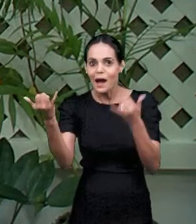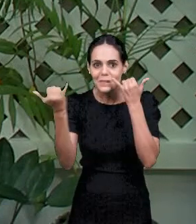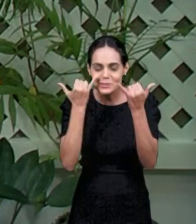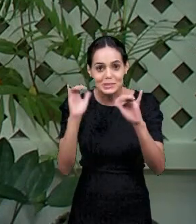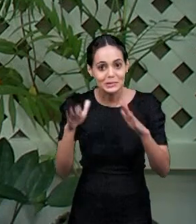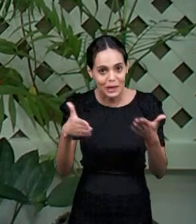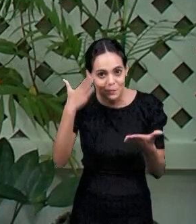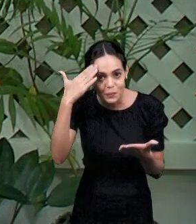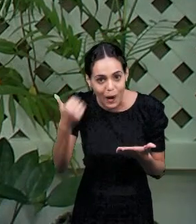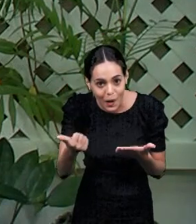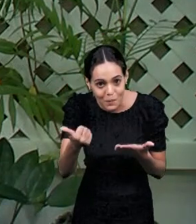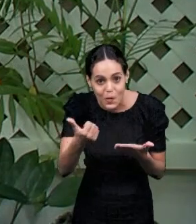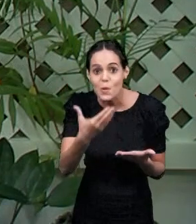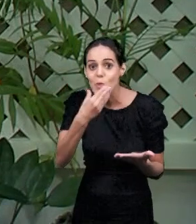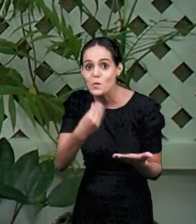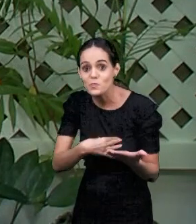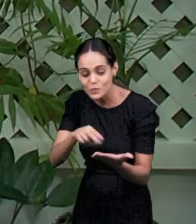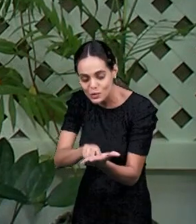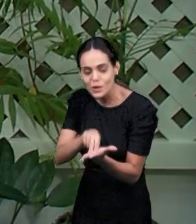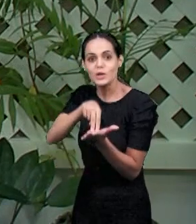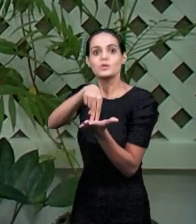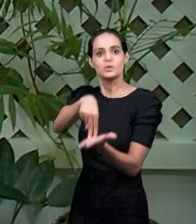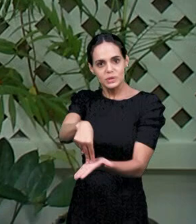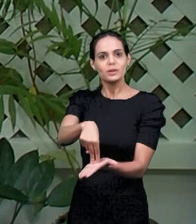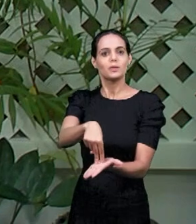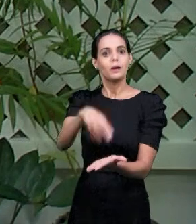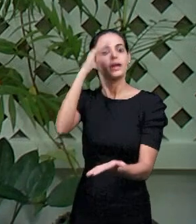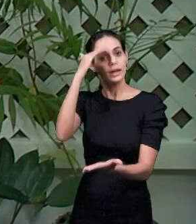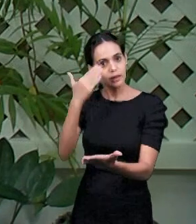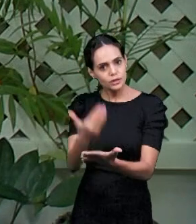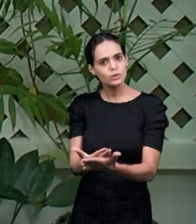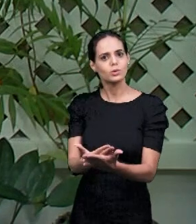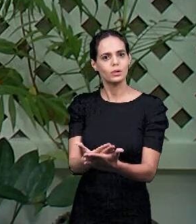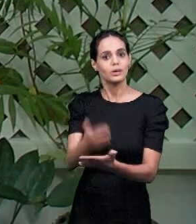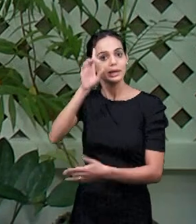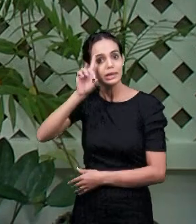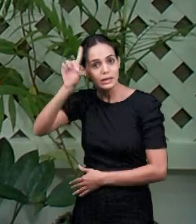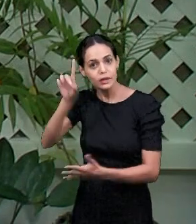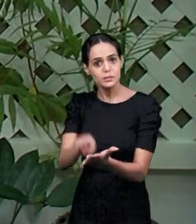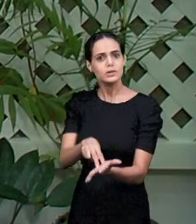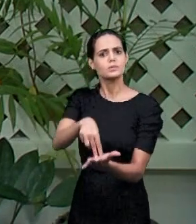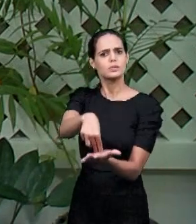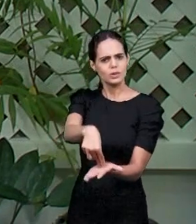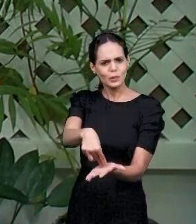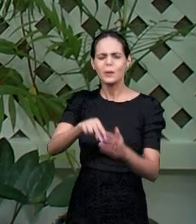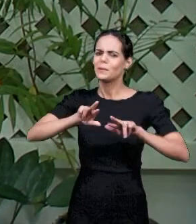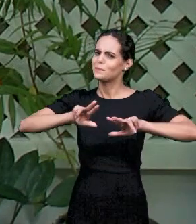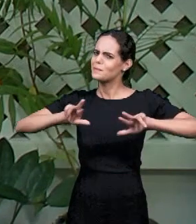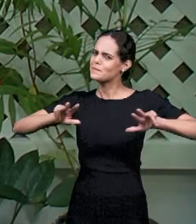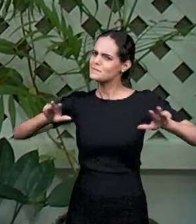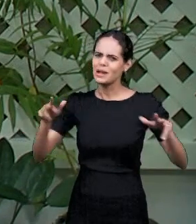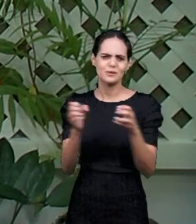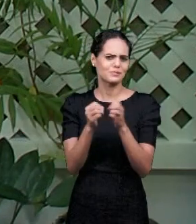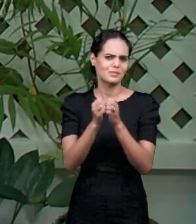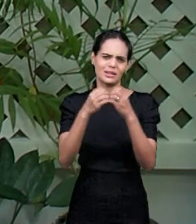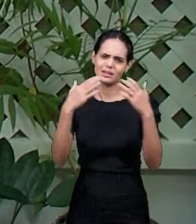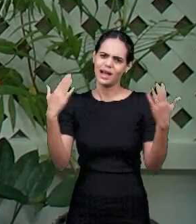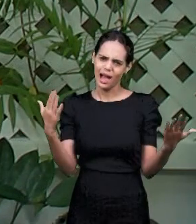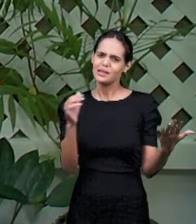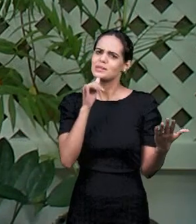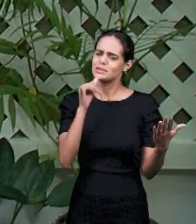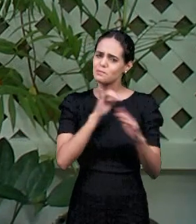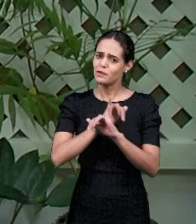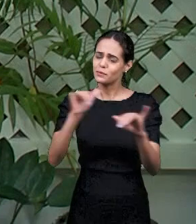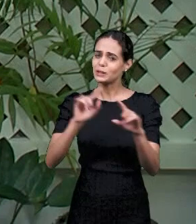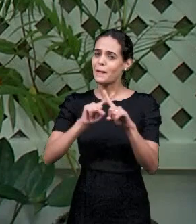Il était là. Mes frères, nous avons beaucoup de cas, mais nous n'allons pas prêcher cela. Nous n'allons pas vivre de